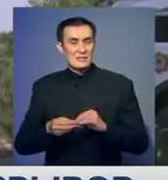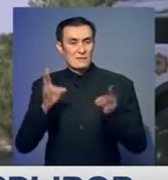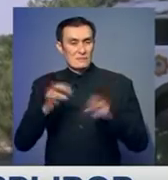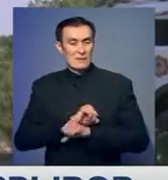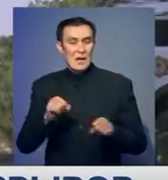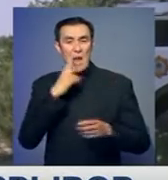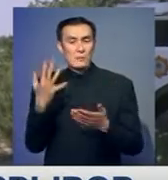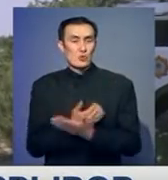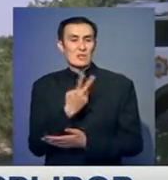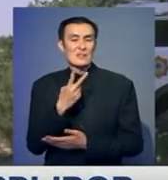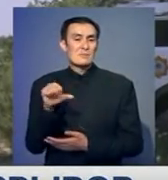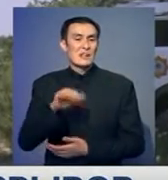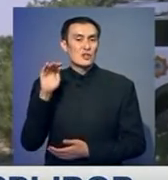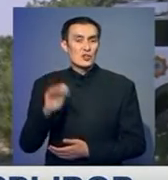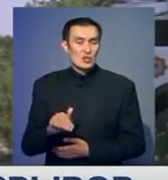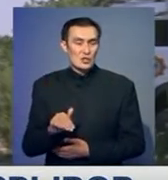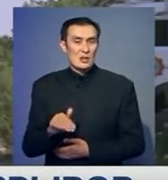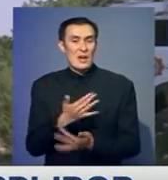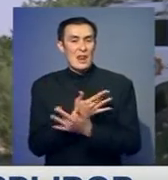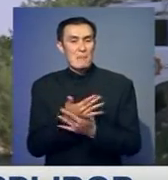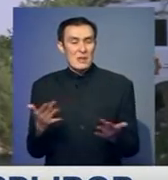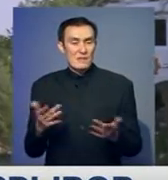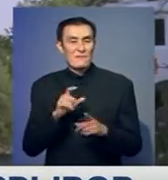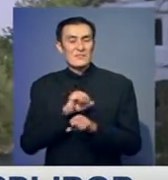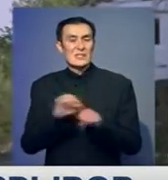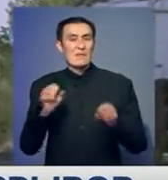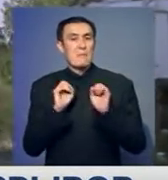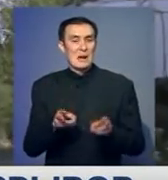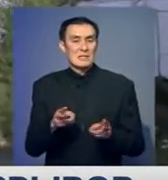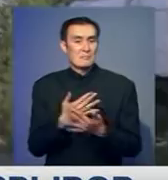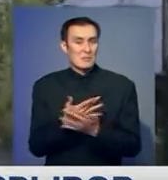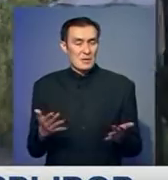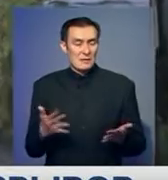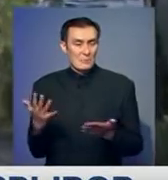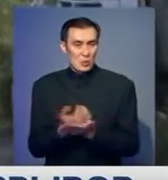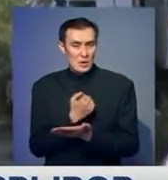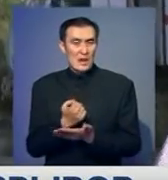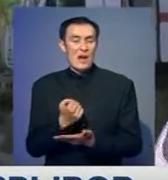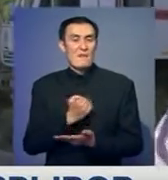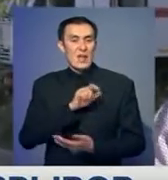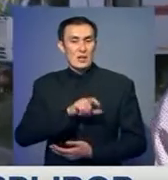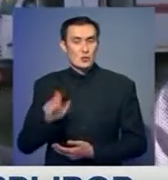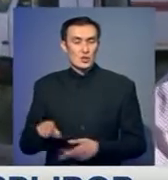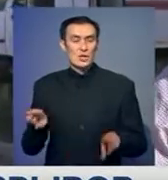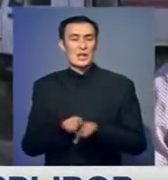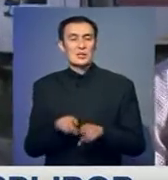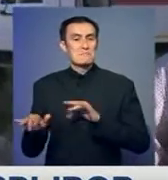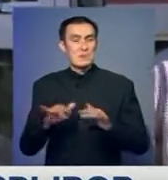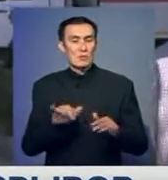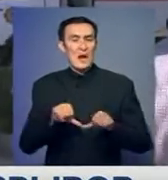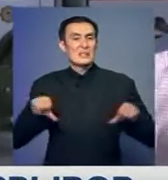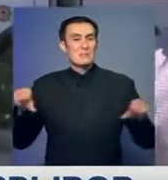момент обнаружено более 2500 фрагментов и взрывоопасных предметов. Военнослужащими также приняты меры по